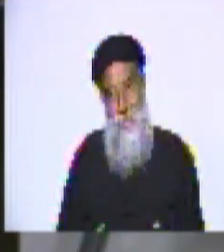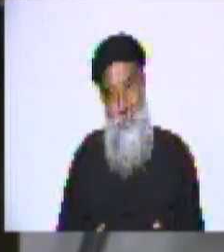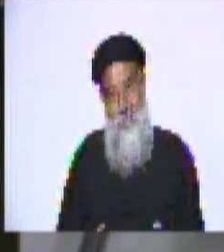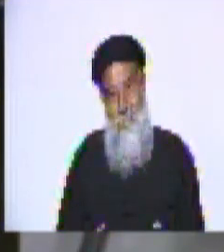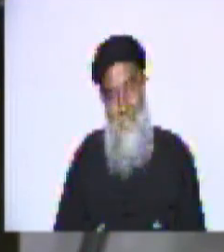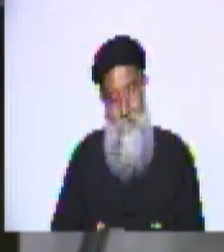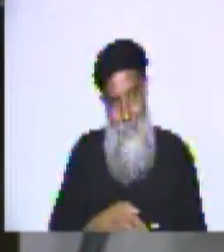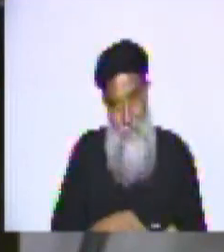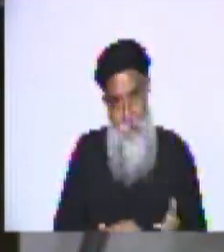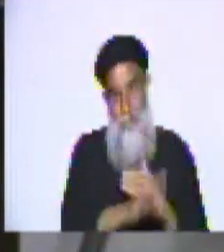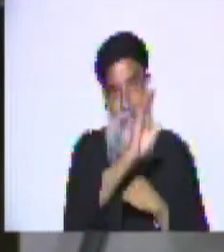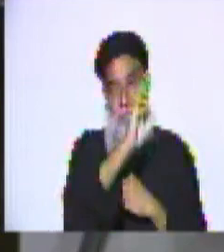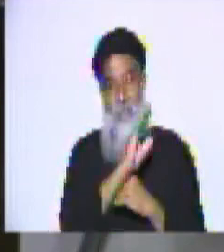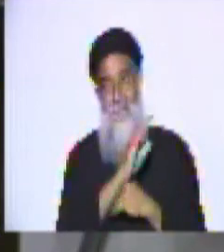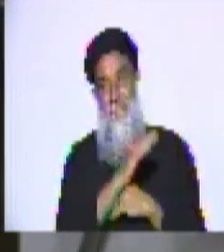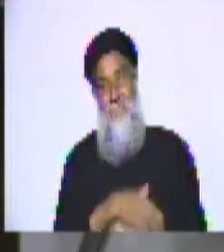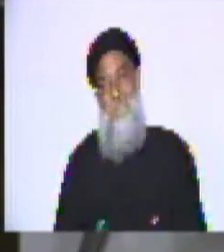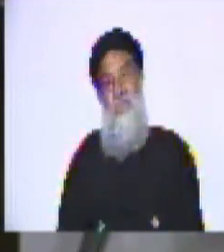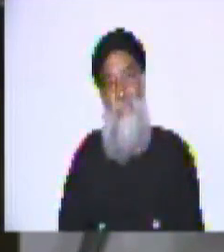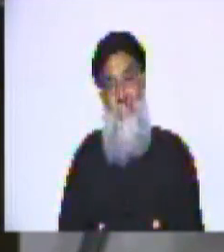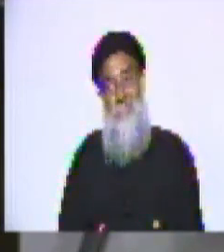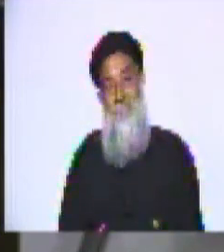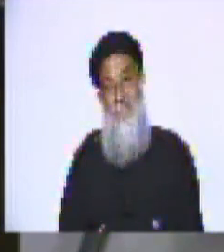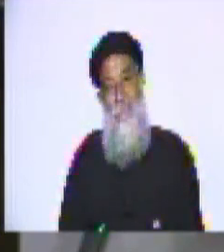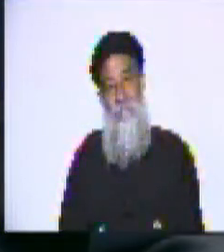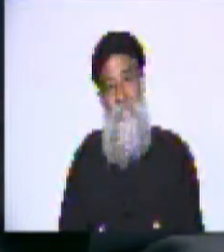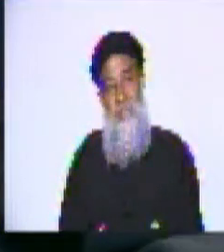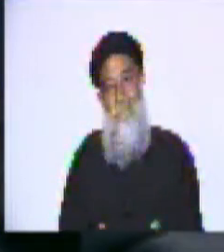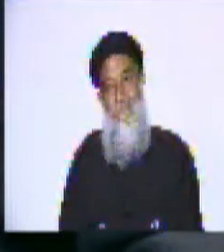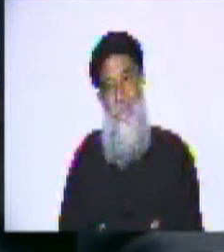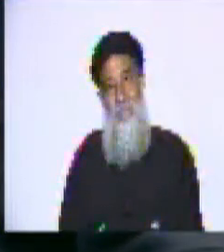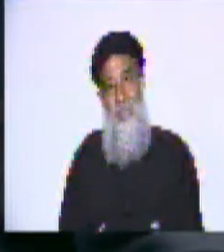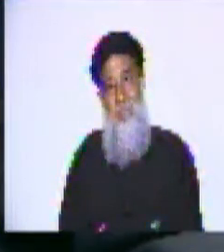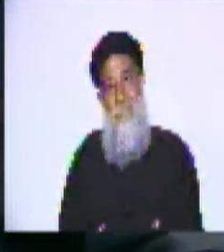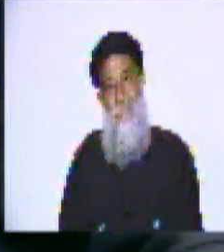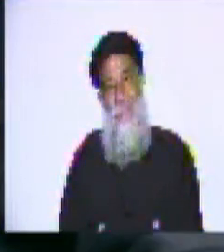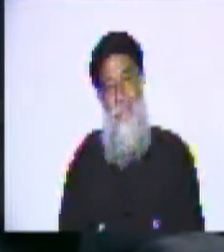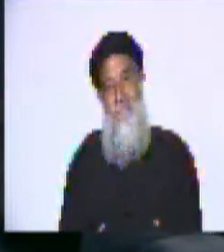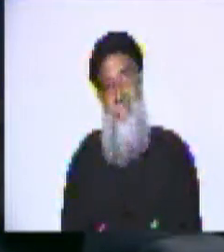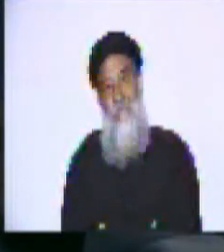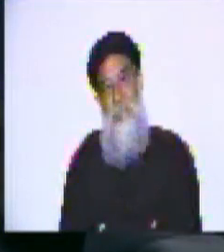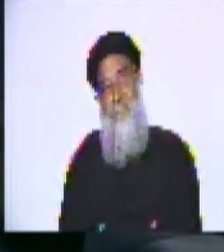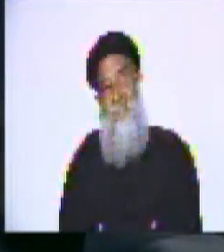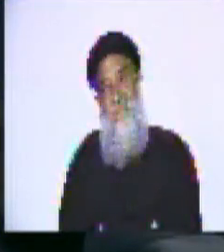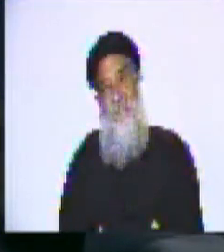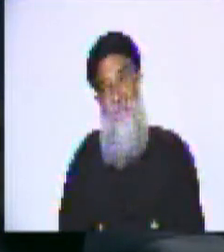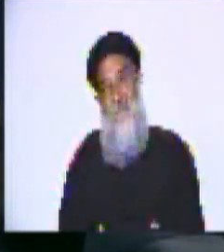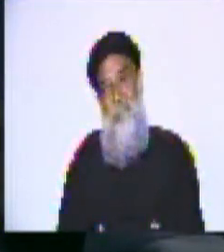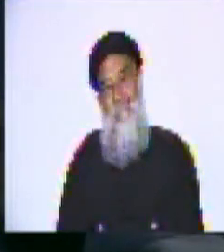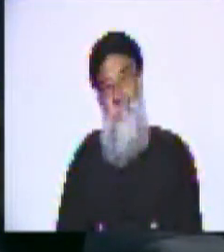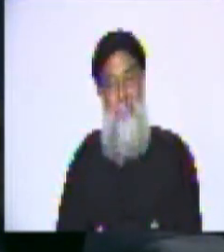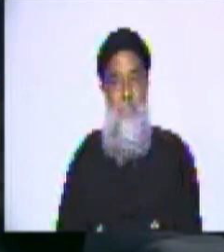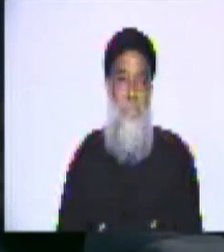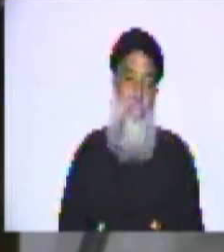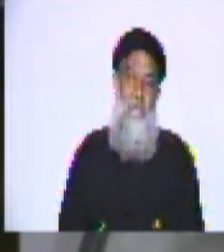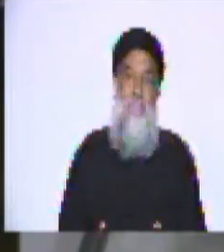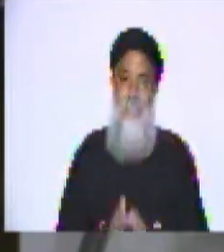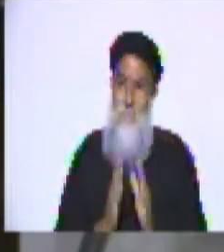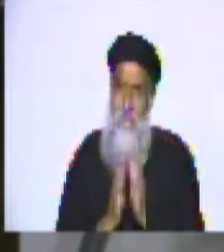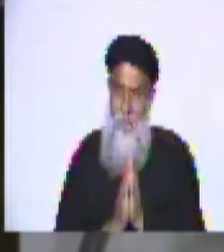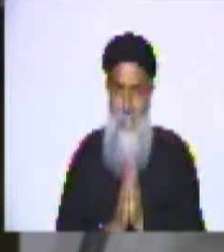يعتفي، يهرب. بس يا سيدنا برضو الاعتفاء يعني مش مفروض يعني، مش كده؟ يعني